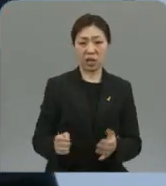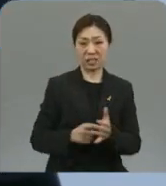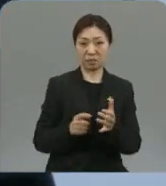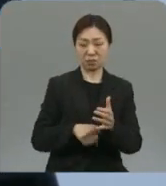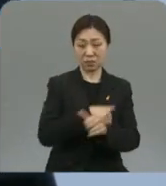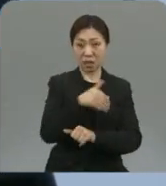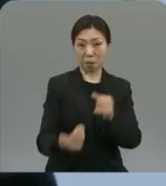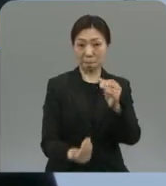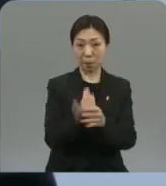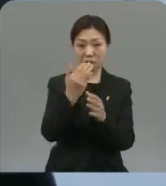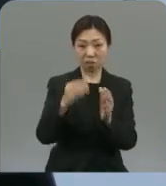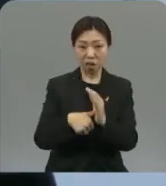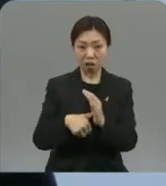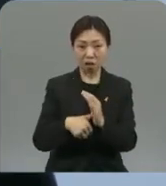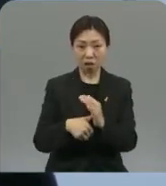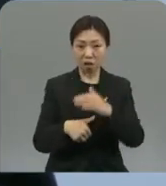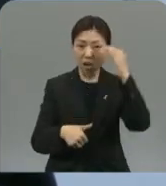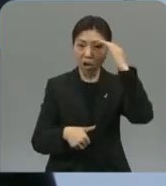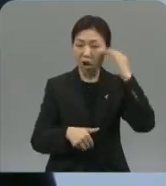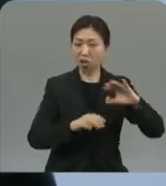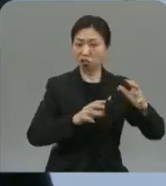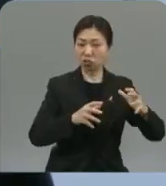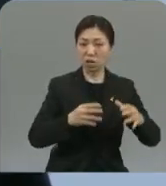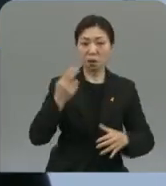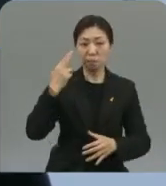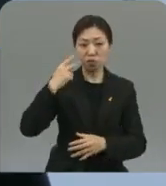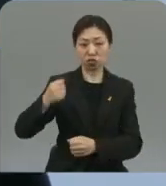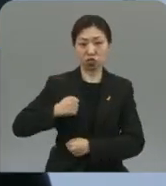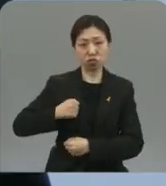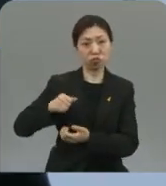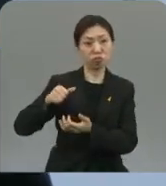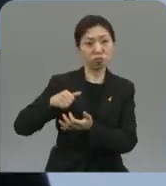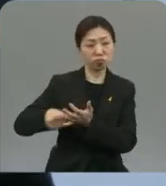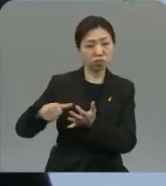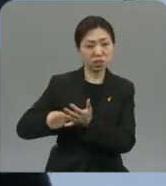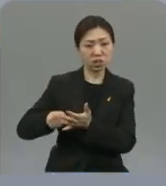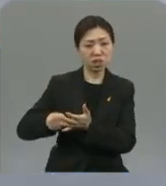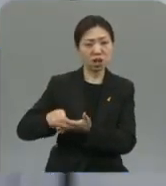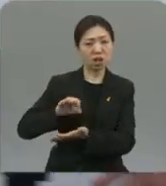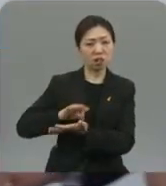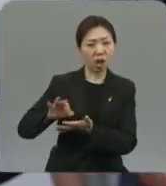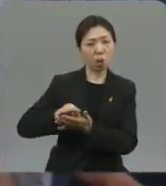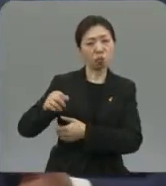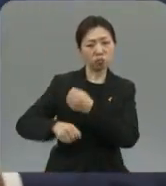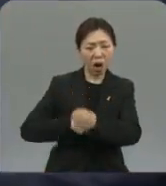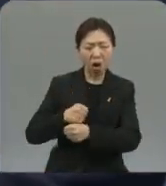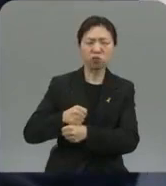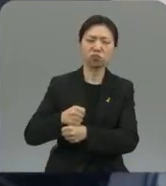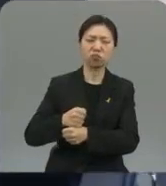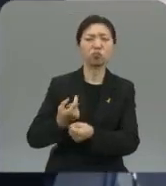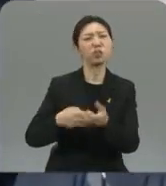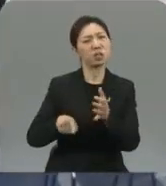26 avril prochain à Washington, les deux côtés s'accorderaient davantage sur des questions en suspens